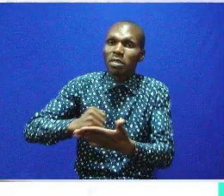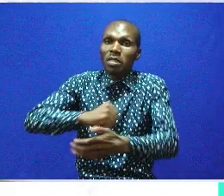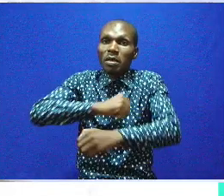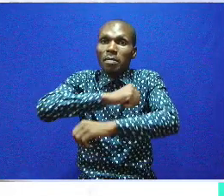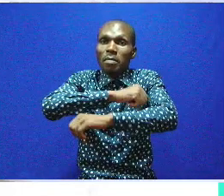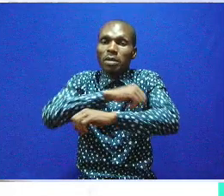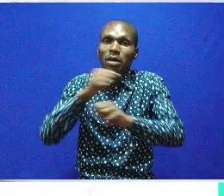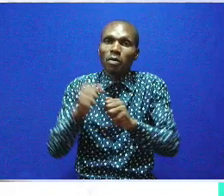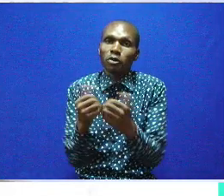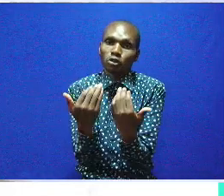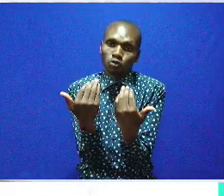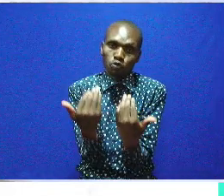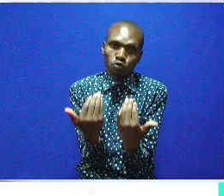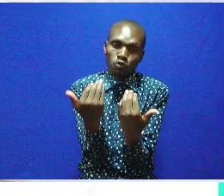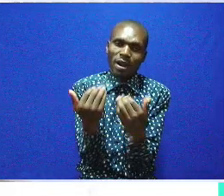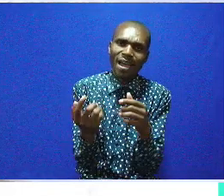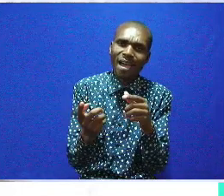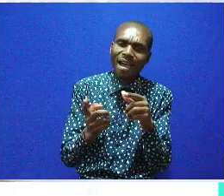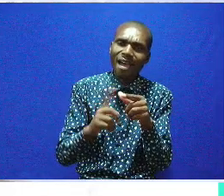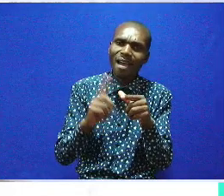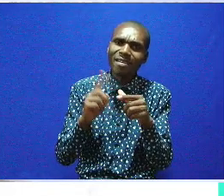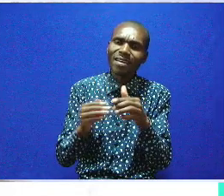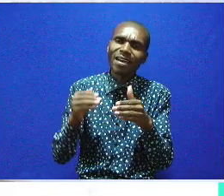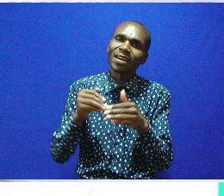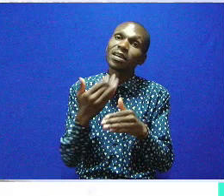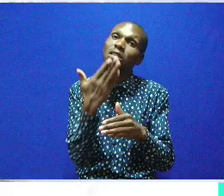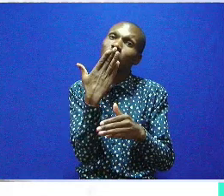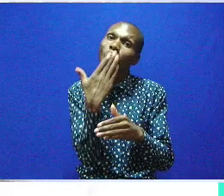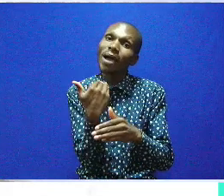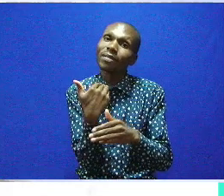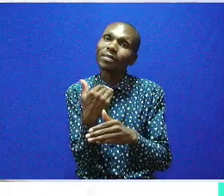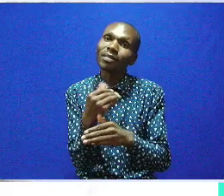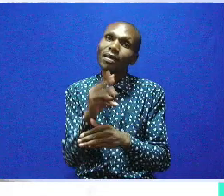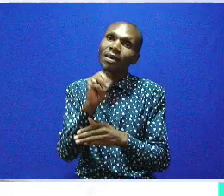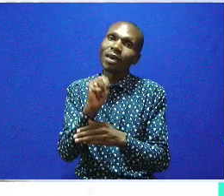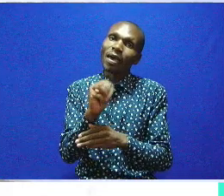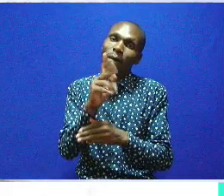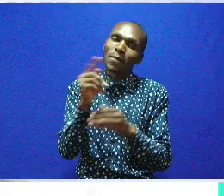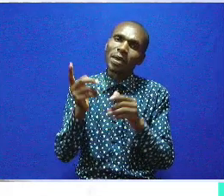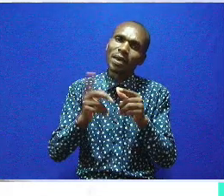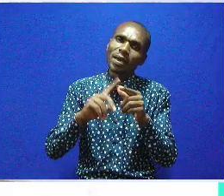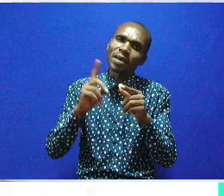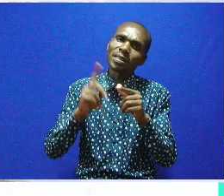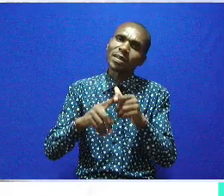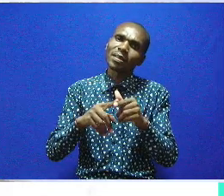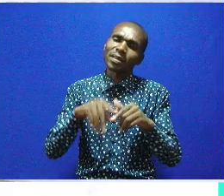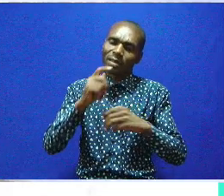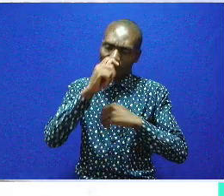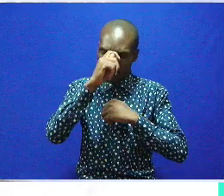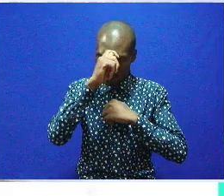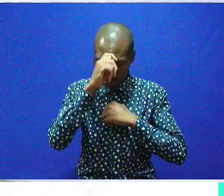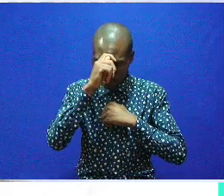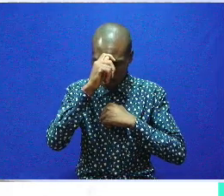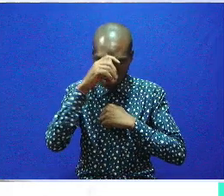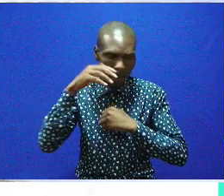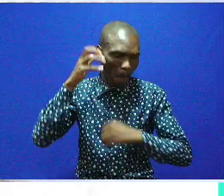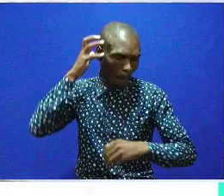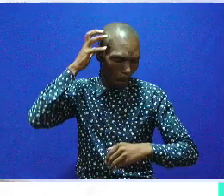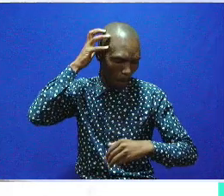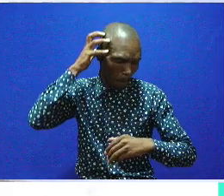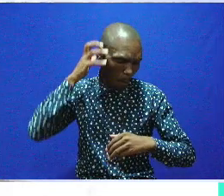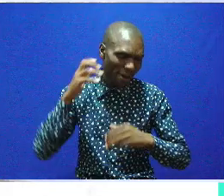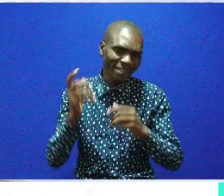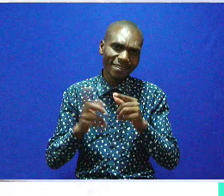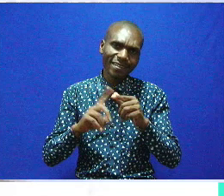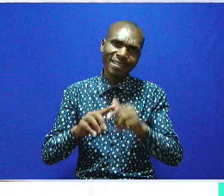gochiase abarokiwa nabono nigo ba muganirie omubunge Osoro kwene kiabuna ngumusikaru mgavana we county ya Kisii Askireba